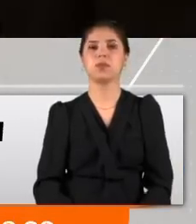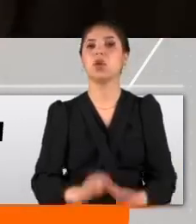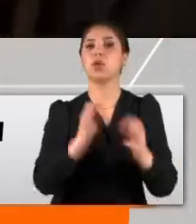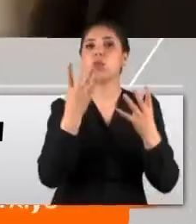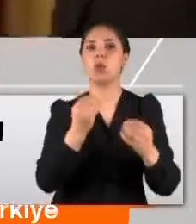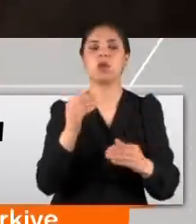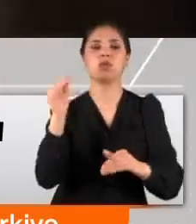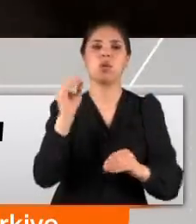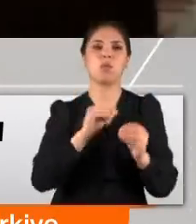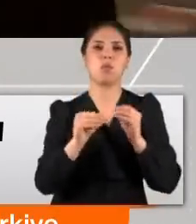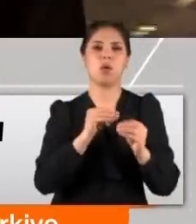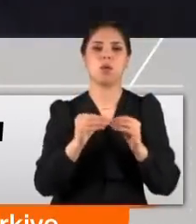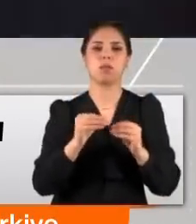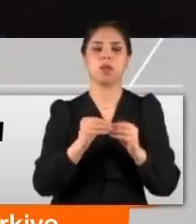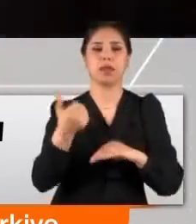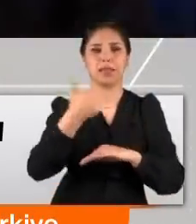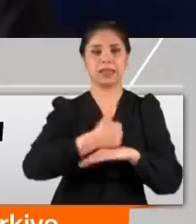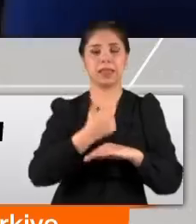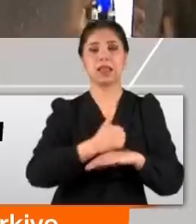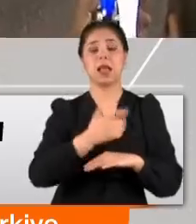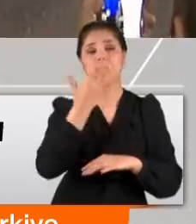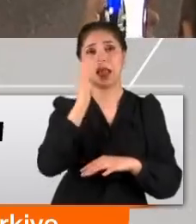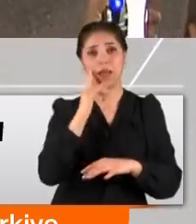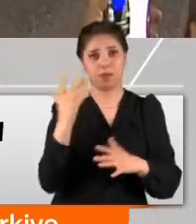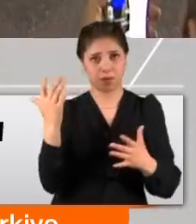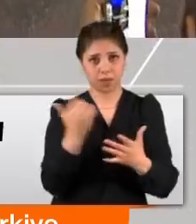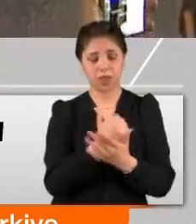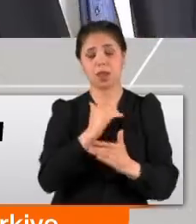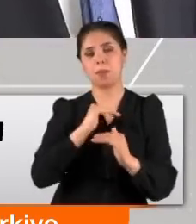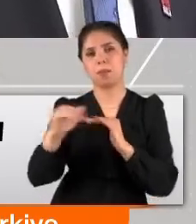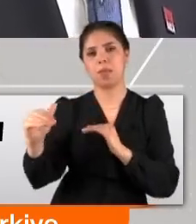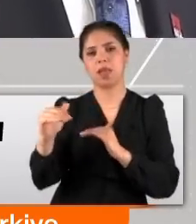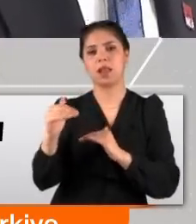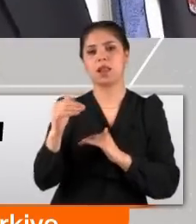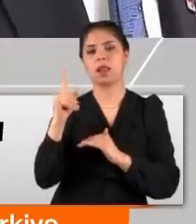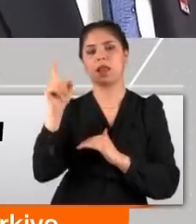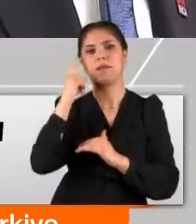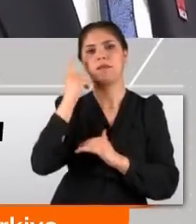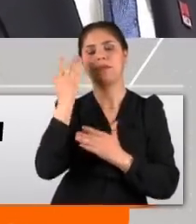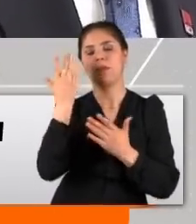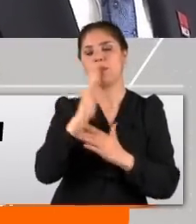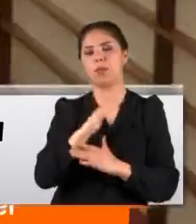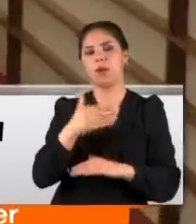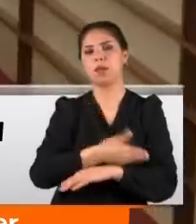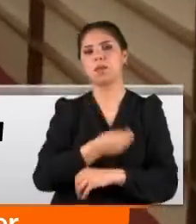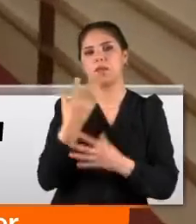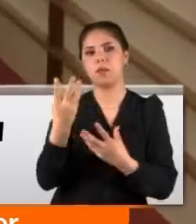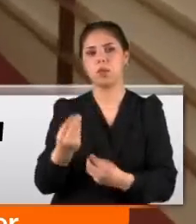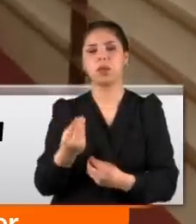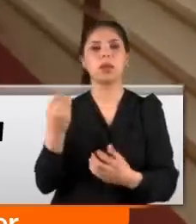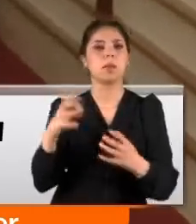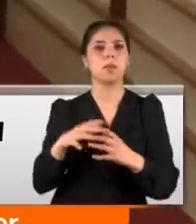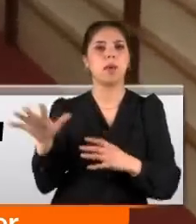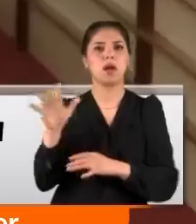problemlerin iktidarını hileyle kazanırsanız siz milletinize ilkesizlikle bir hizmet imkanı yakalamış oluyorsunuz. İyi